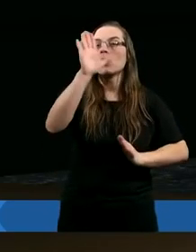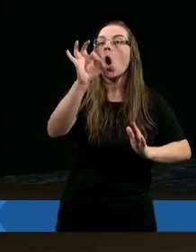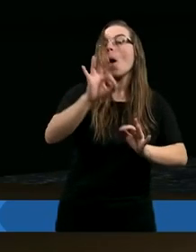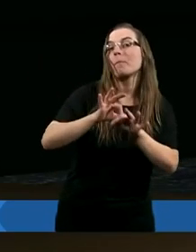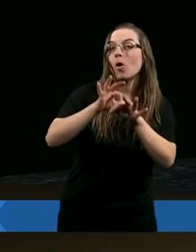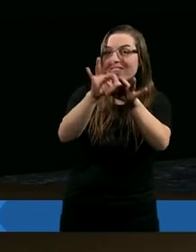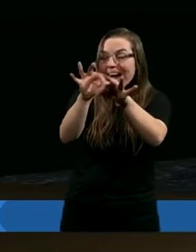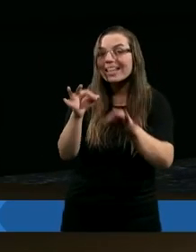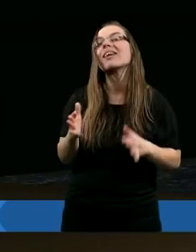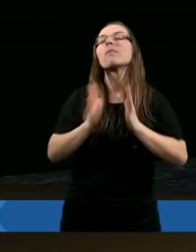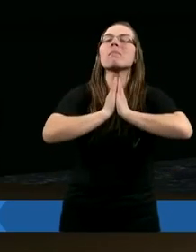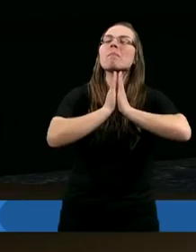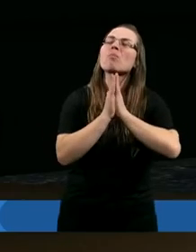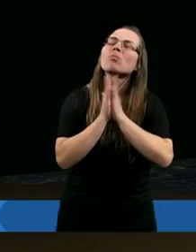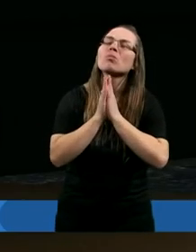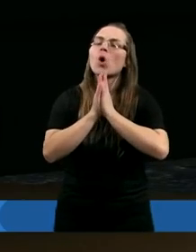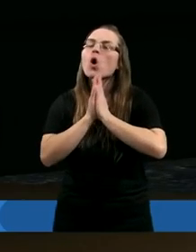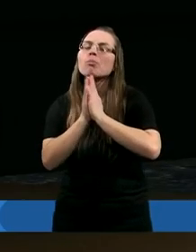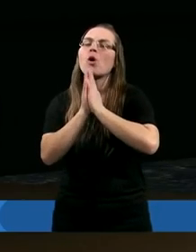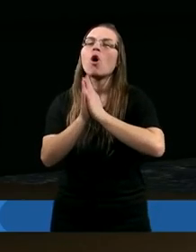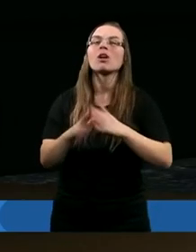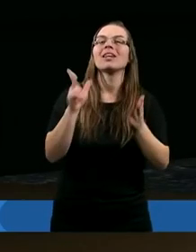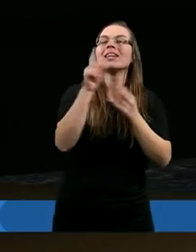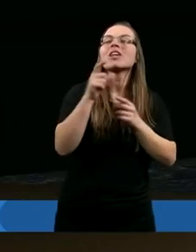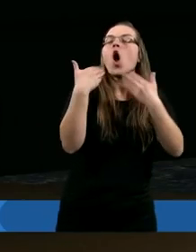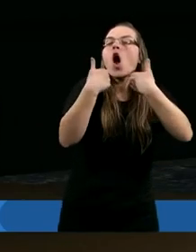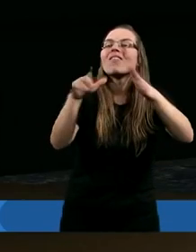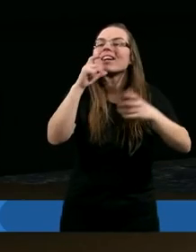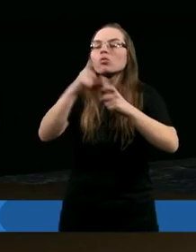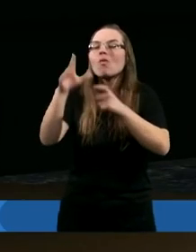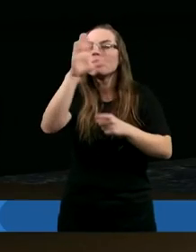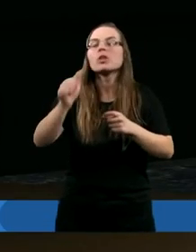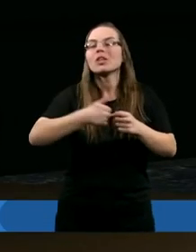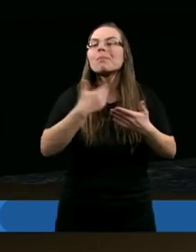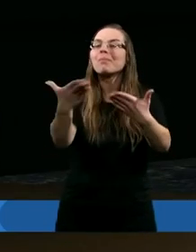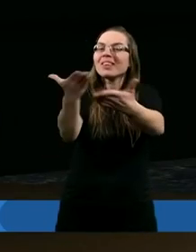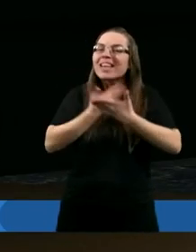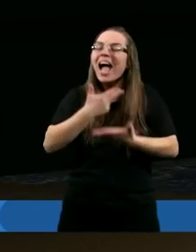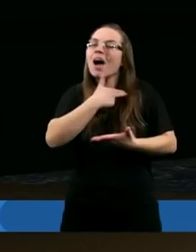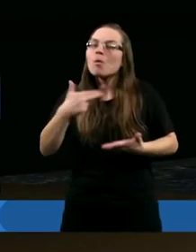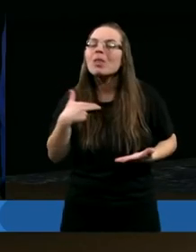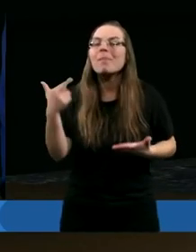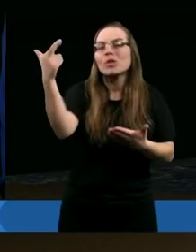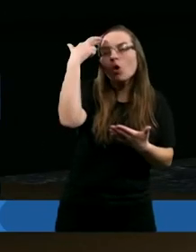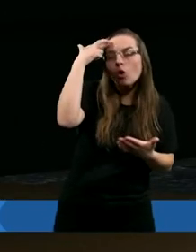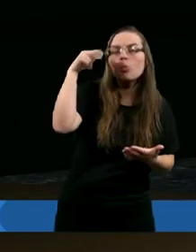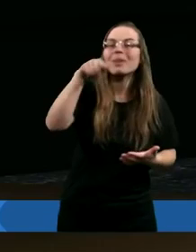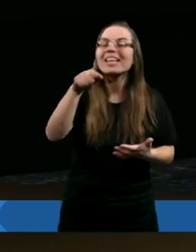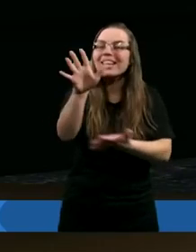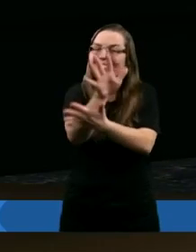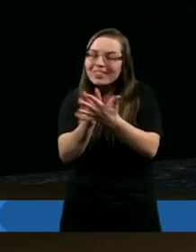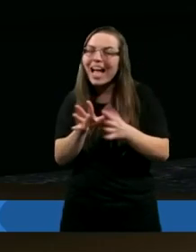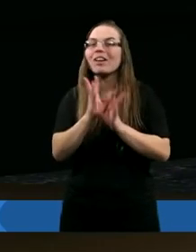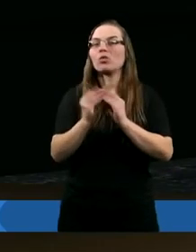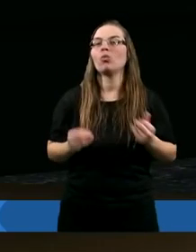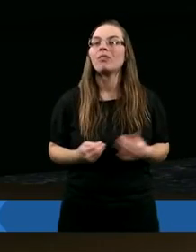prowadzenie, modląc się przed otwarciem Słowa Bożego, żeby dał nam Bóg dobre zrozumienie,